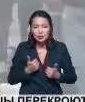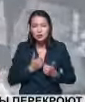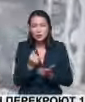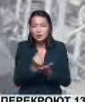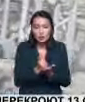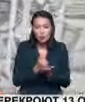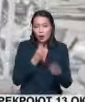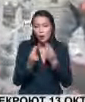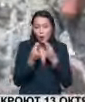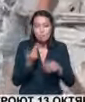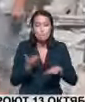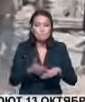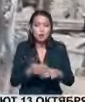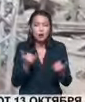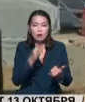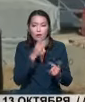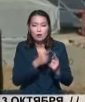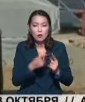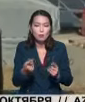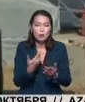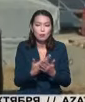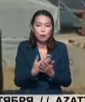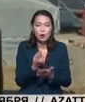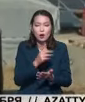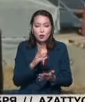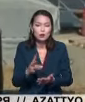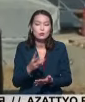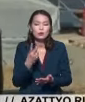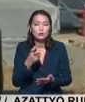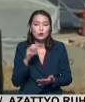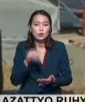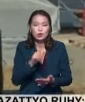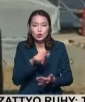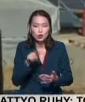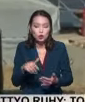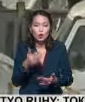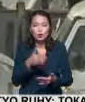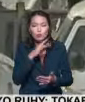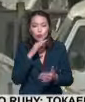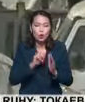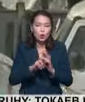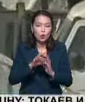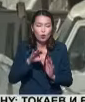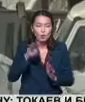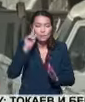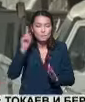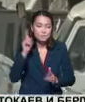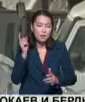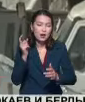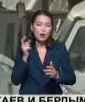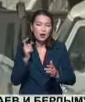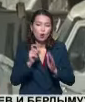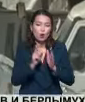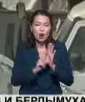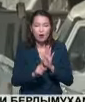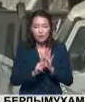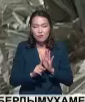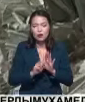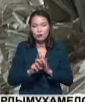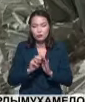кризиса. В настоящее время более 1 миллиона 200 тысяч человек ищут убежище от израильских авиаударов. Свыше 2 тысяч